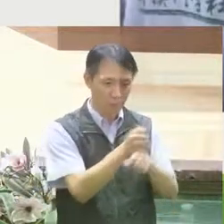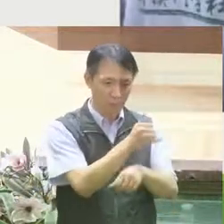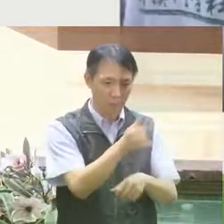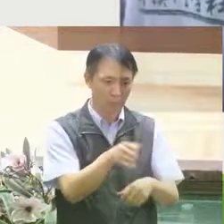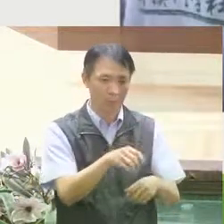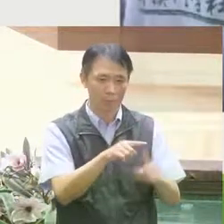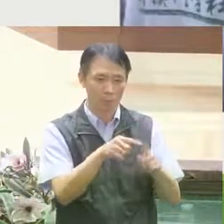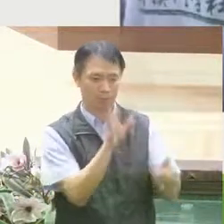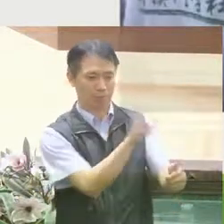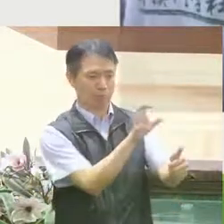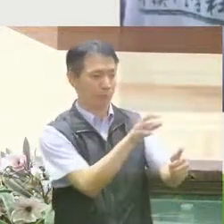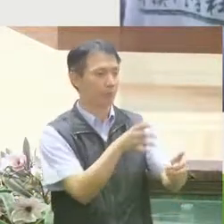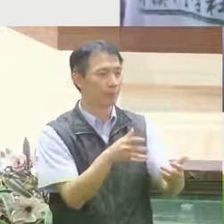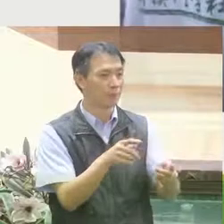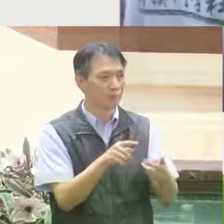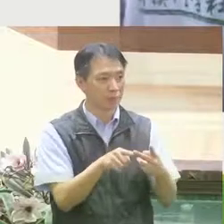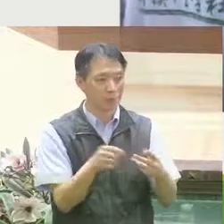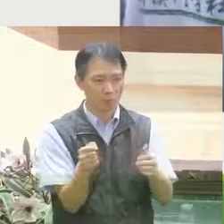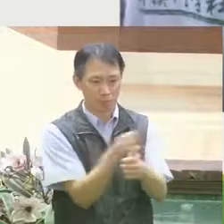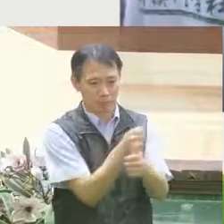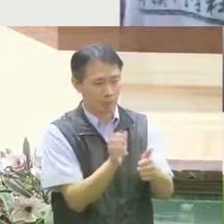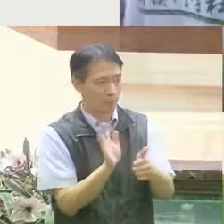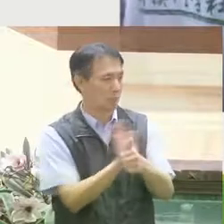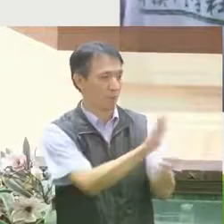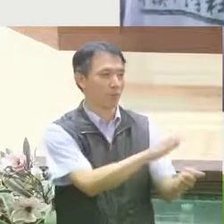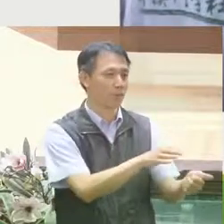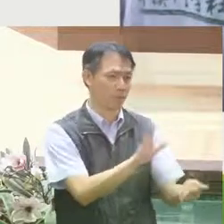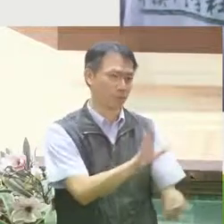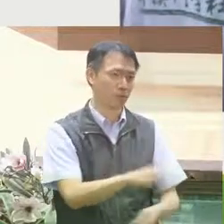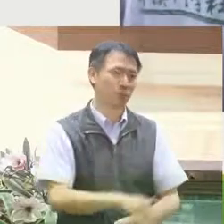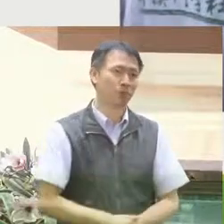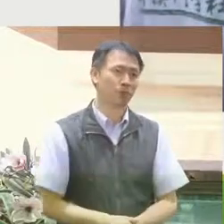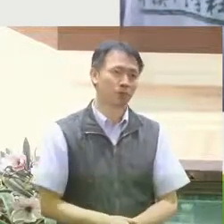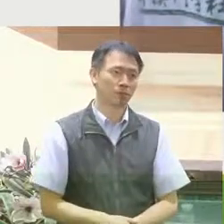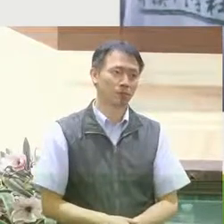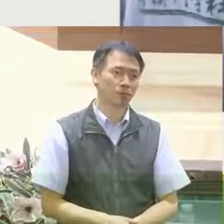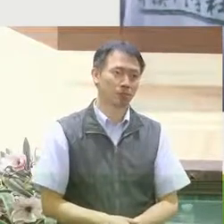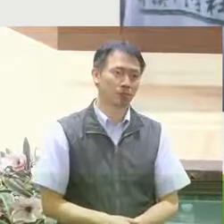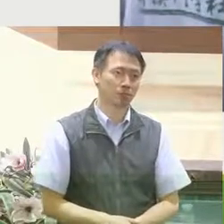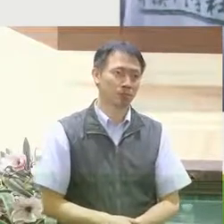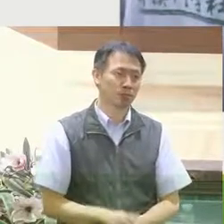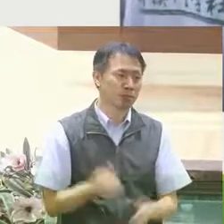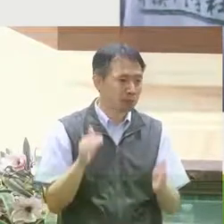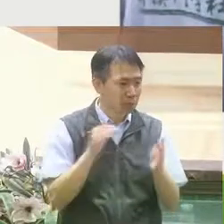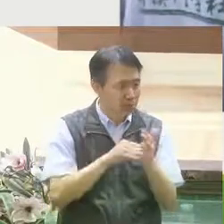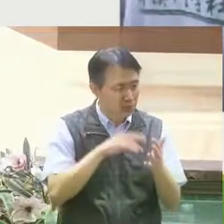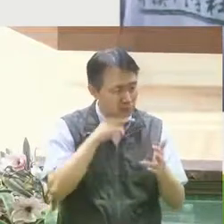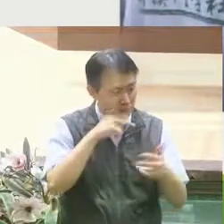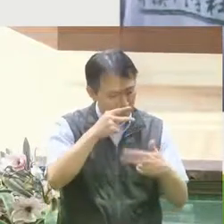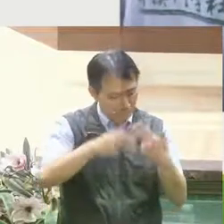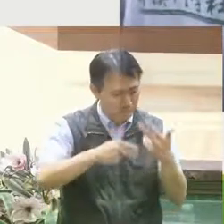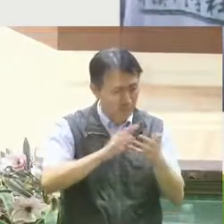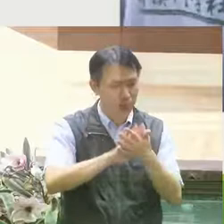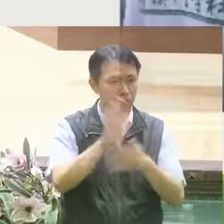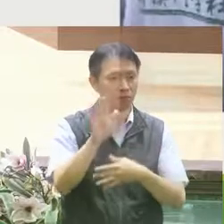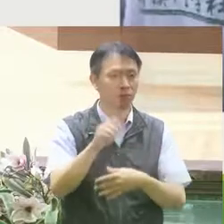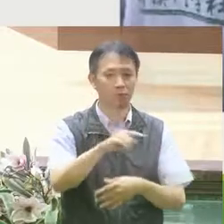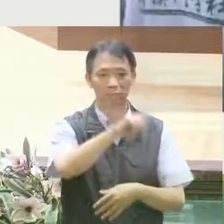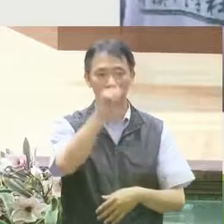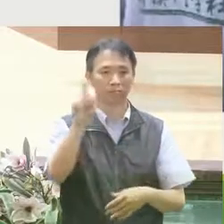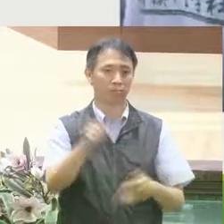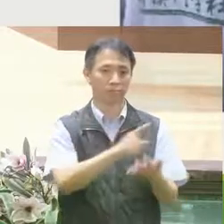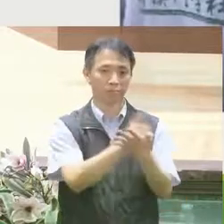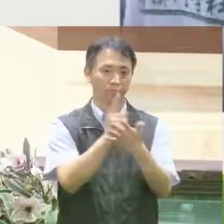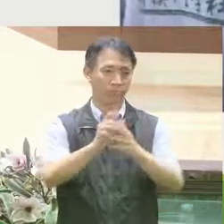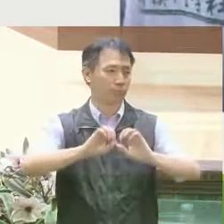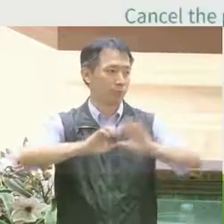骂，甚至被暴力退装的情况，所以到了第二个星期，主办方就取消所有宣